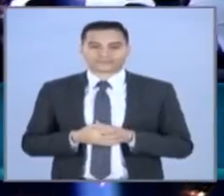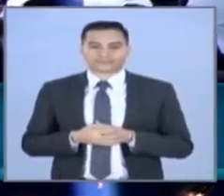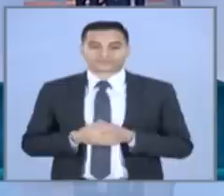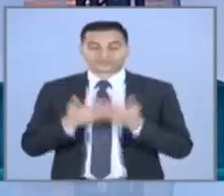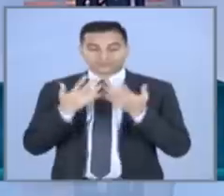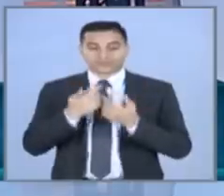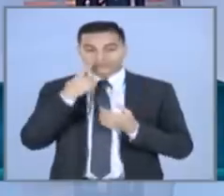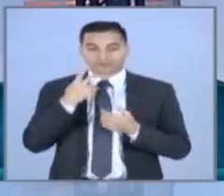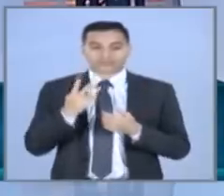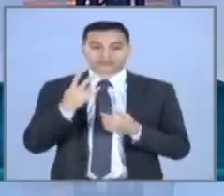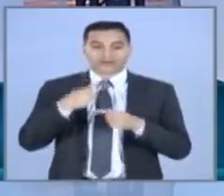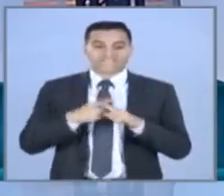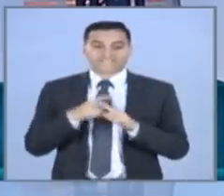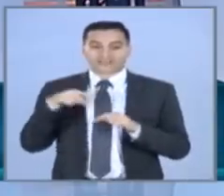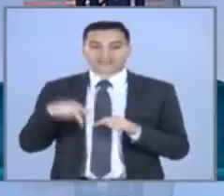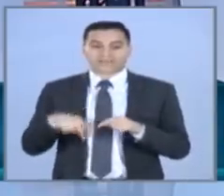حل مسألة الآتية: